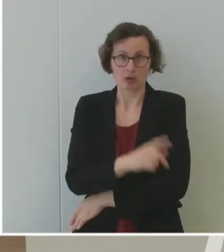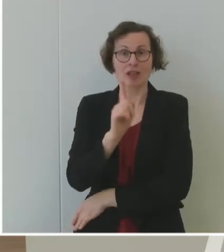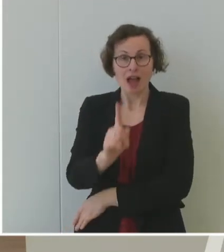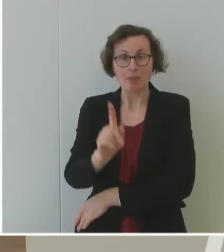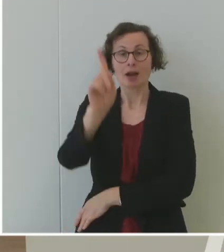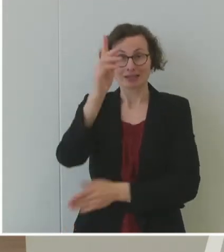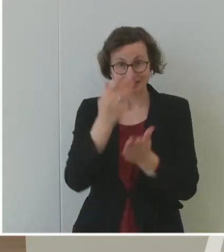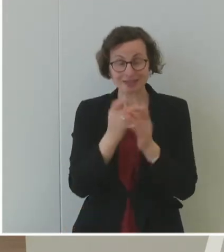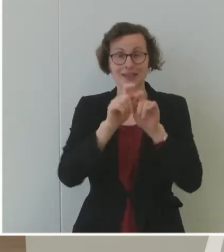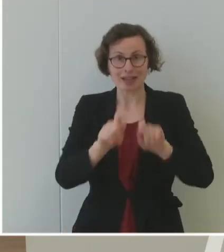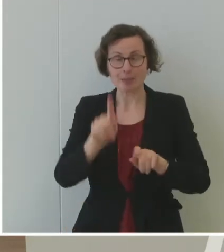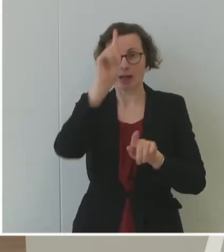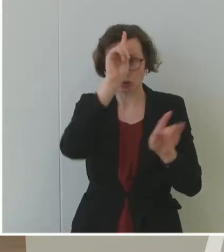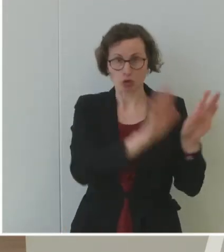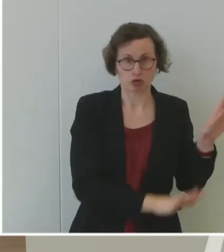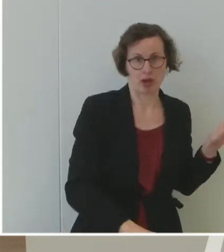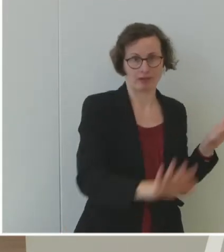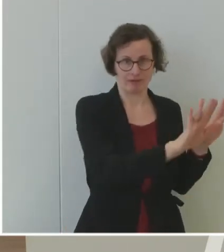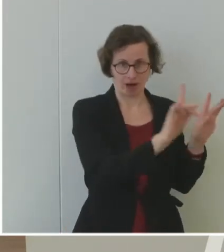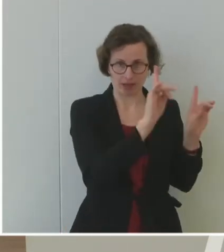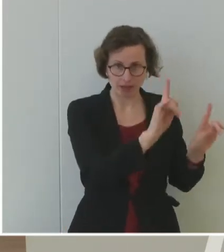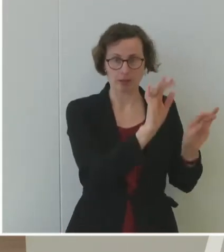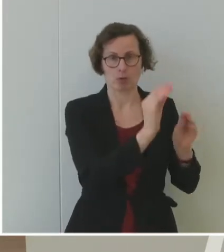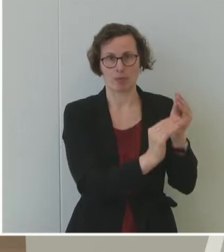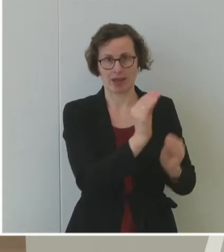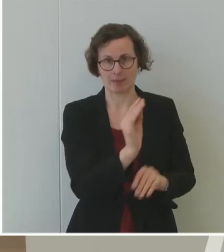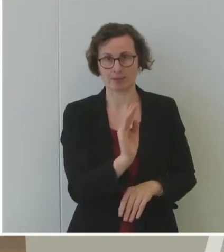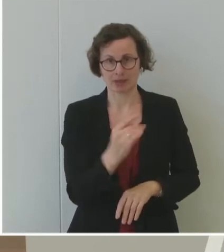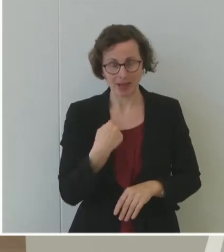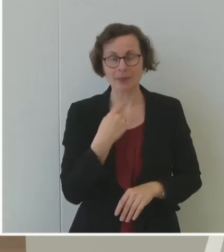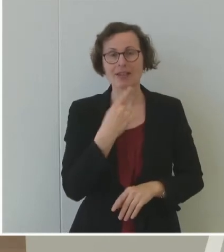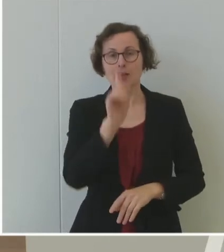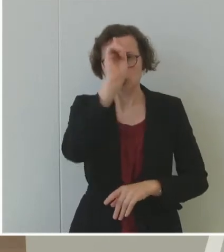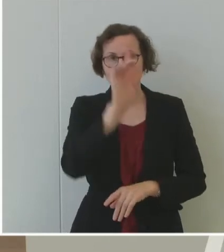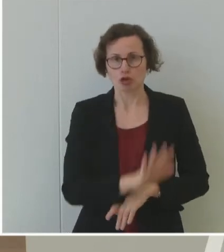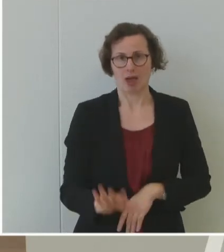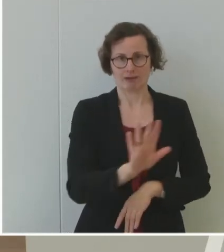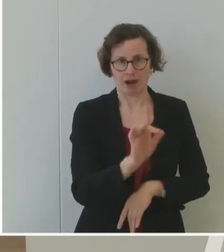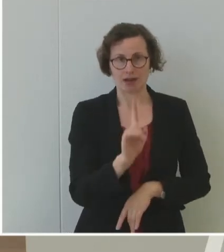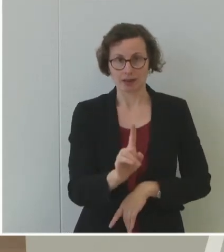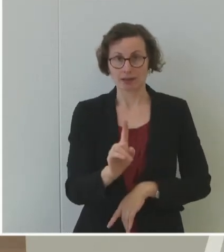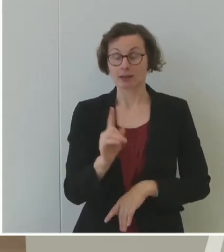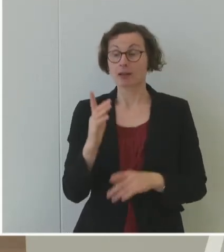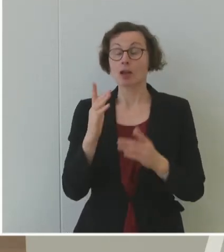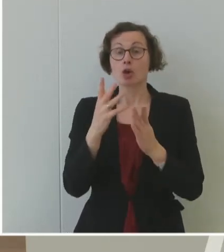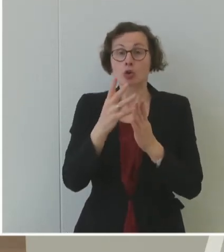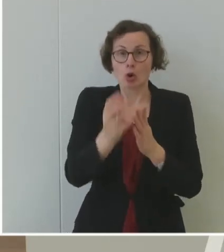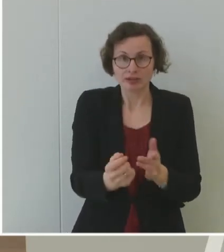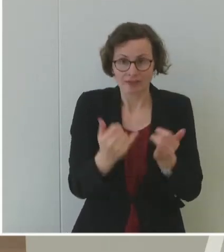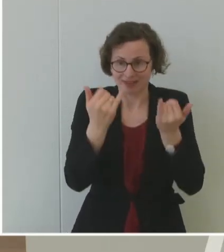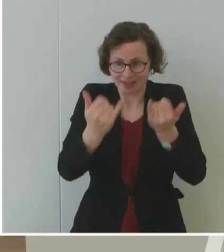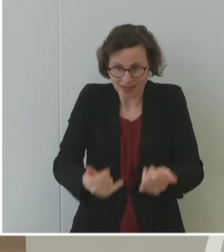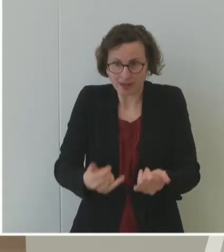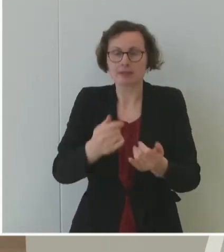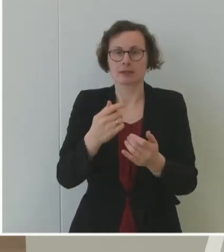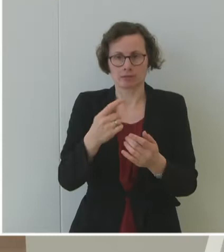bundesweites Thema ist. Deswegen habe ich gesagt, bundesweit. Und ich will Ihnen auch sagen, wohin uns das geführt hat, das muss in dieser Krise doch selbst dem